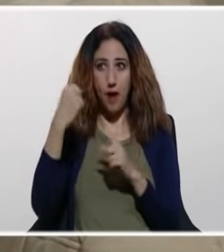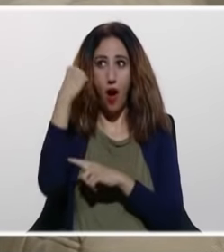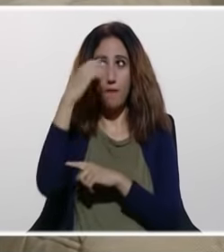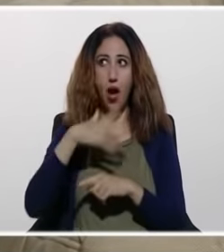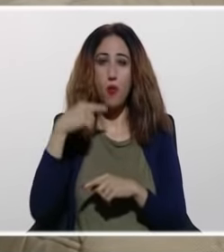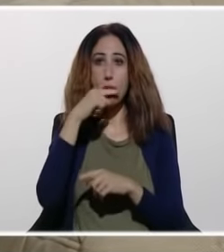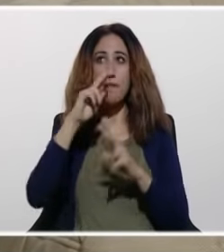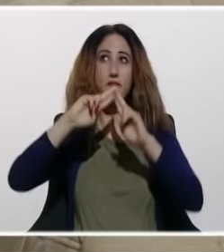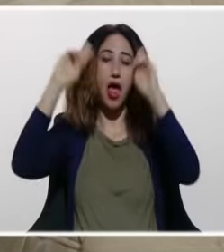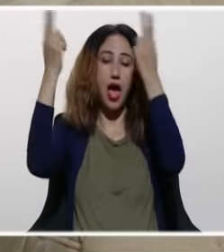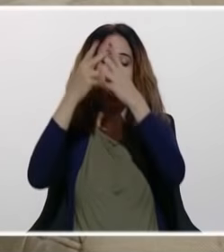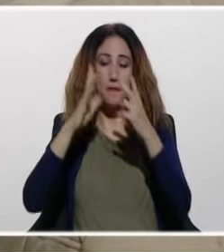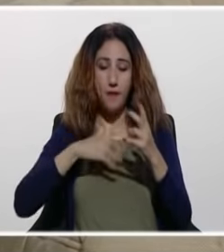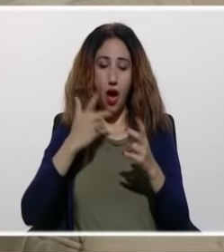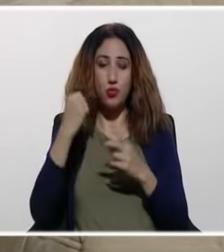العالم،